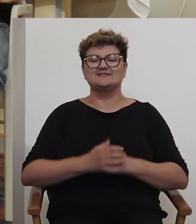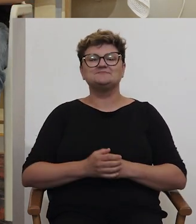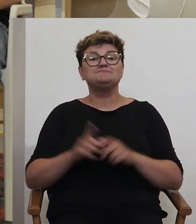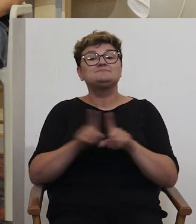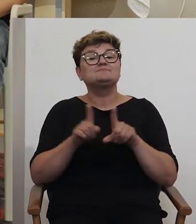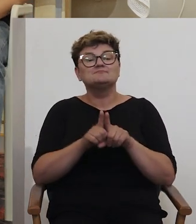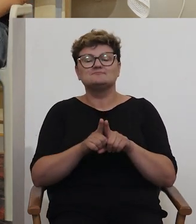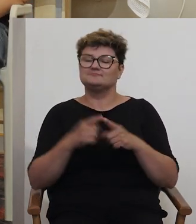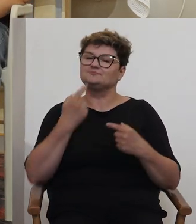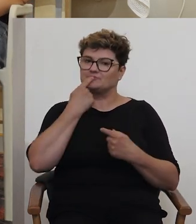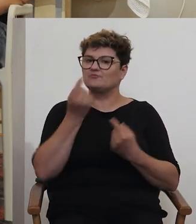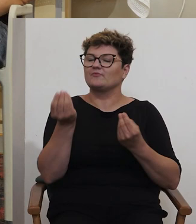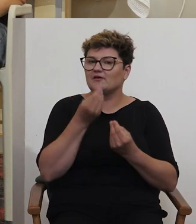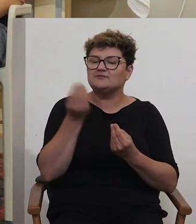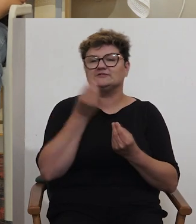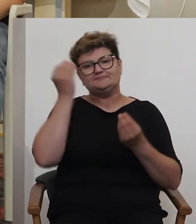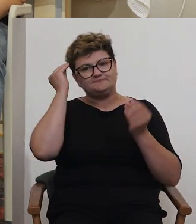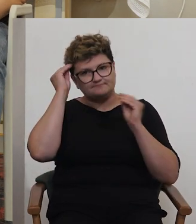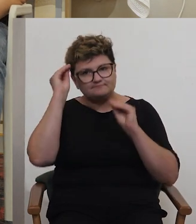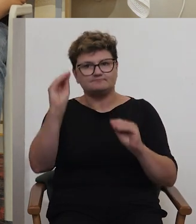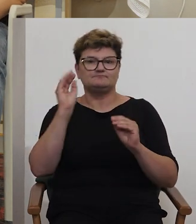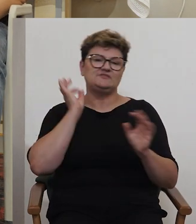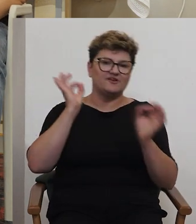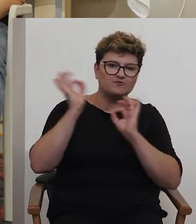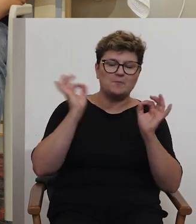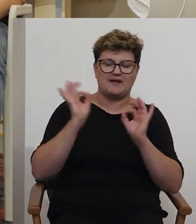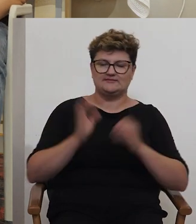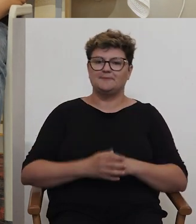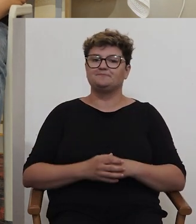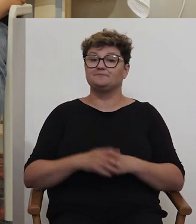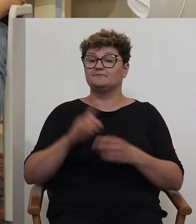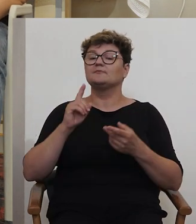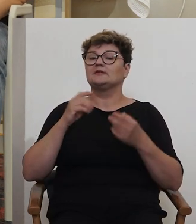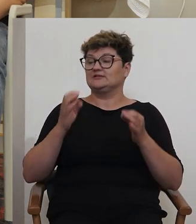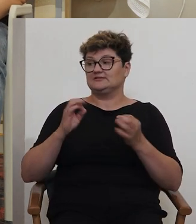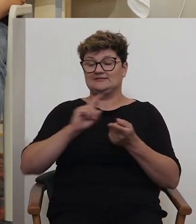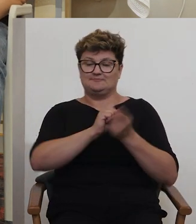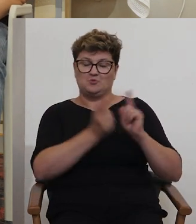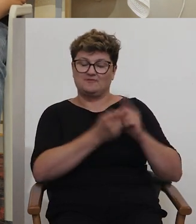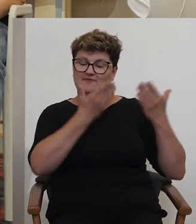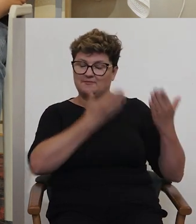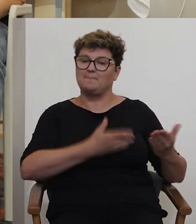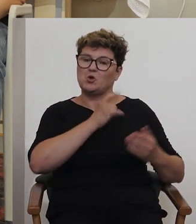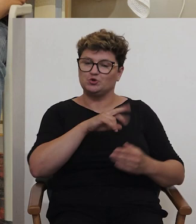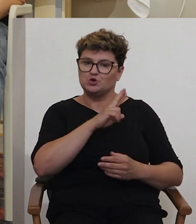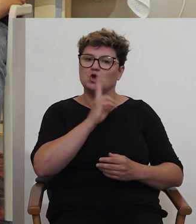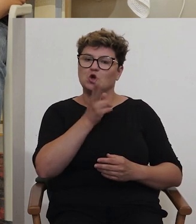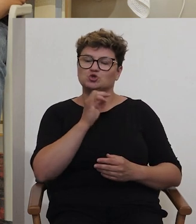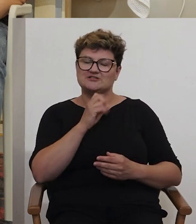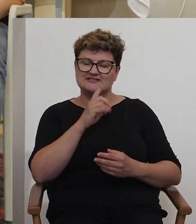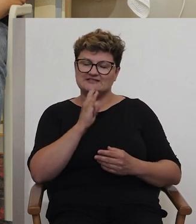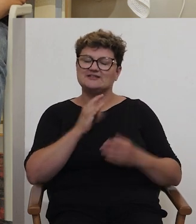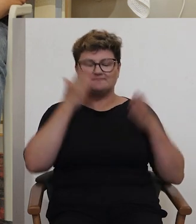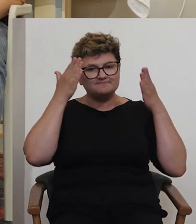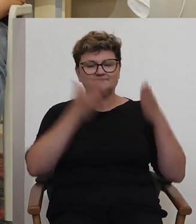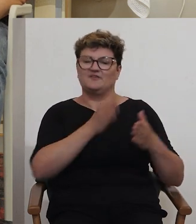tytułem wstępu powiem kilka takich informacji porządkowych. Spotkanie z panem Piotrem Korczyńskim poświęcone jest książce 15